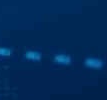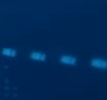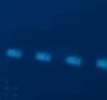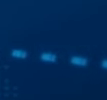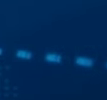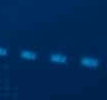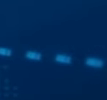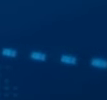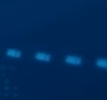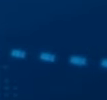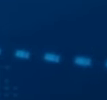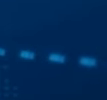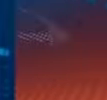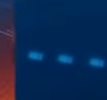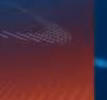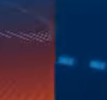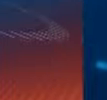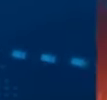евро 409 теңге 53 тиын,